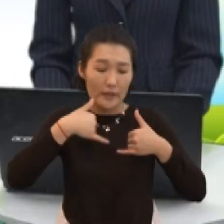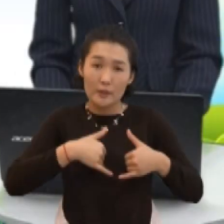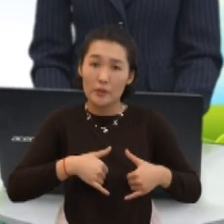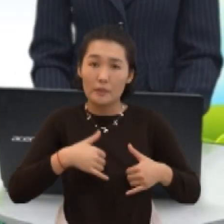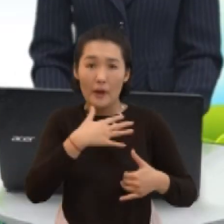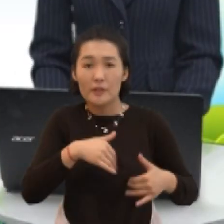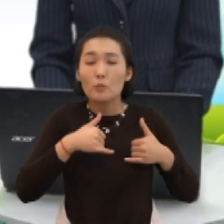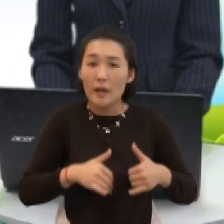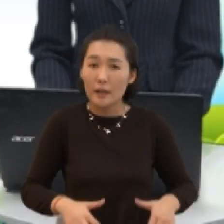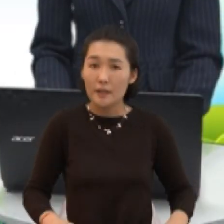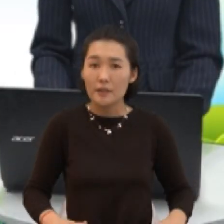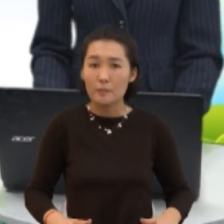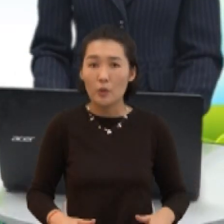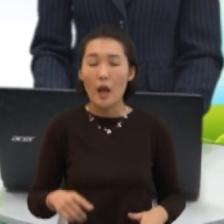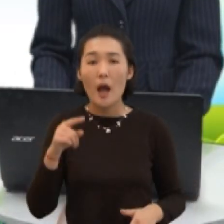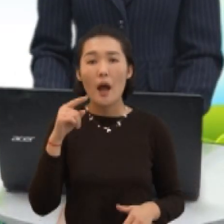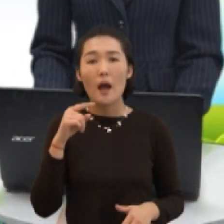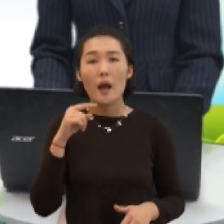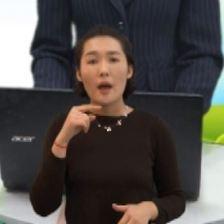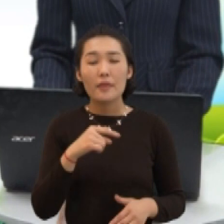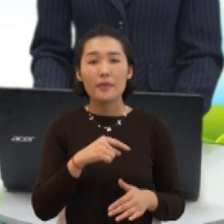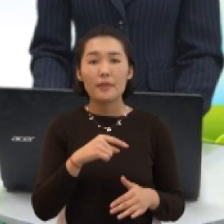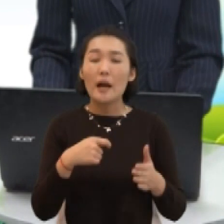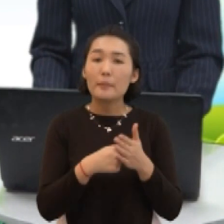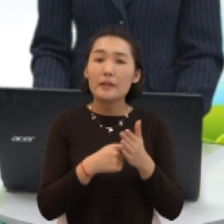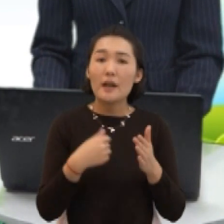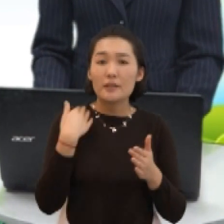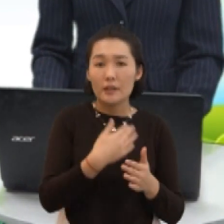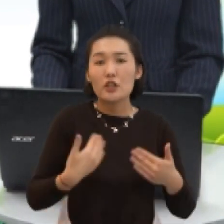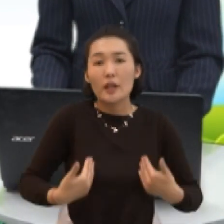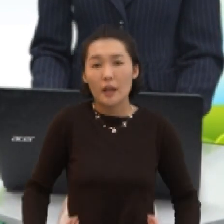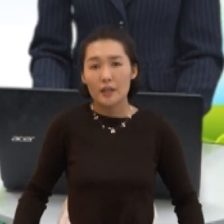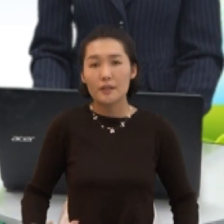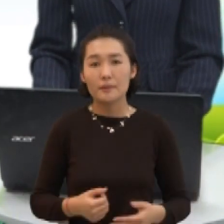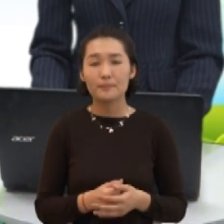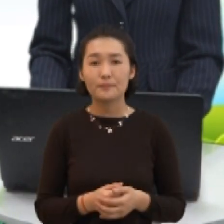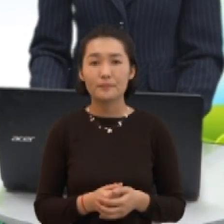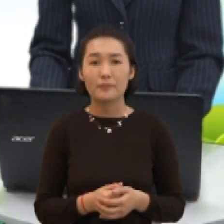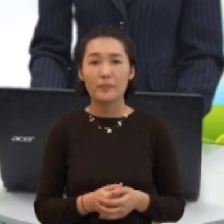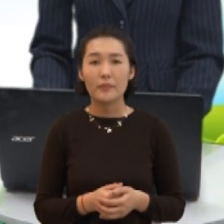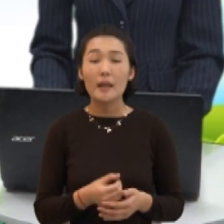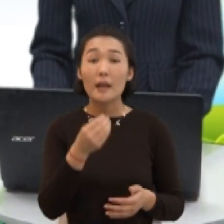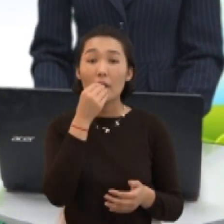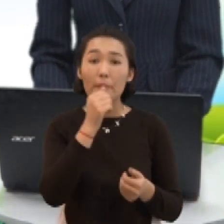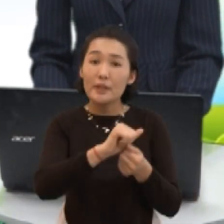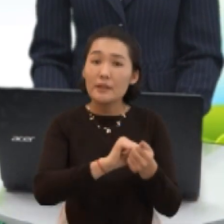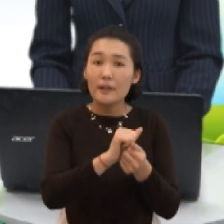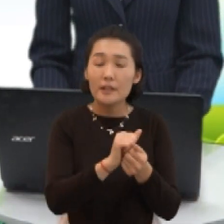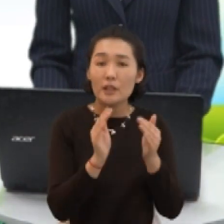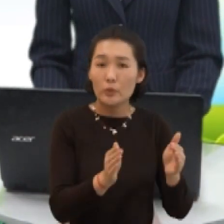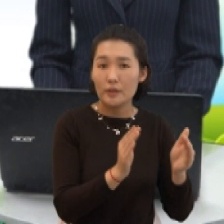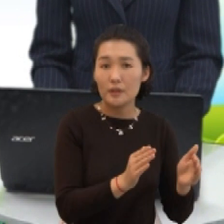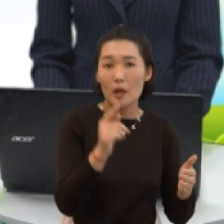так питается наш организм. Итак, в пищеварительную систему входит